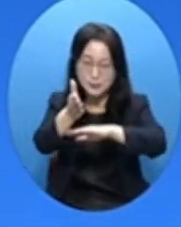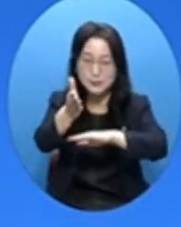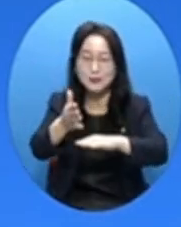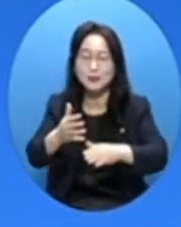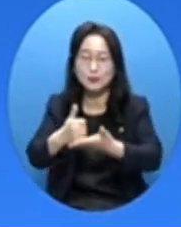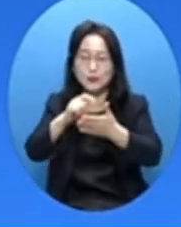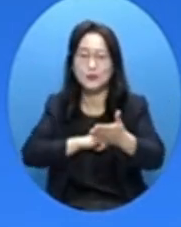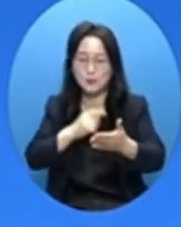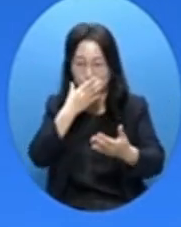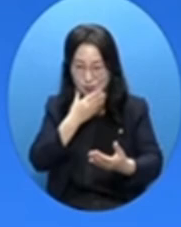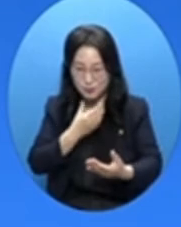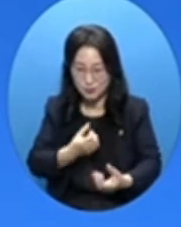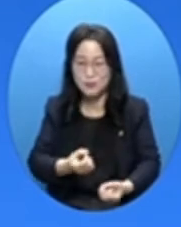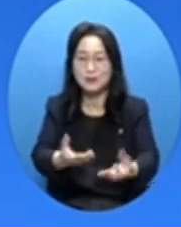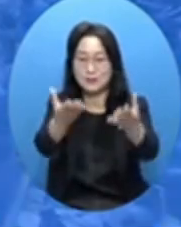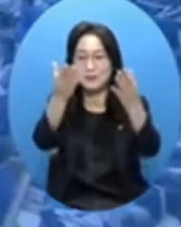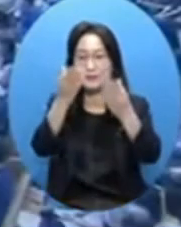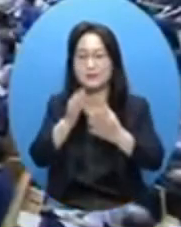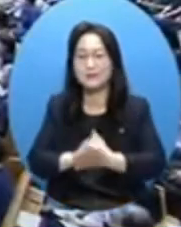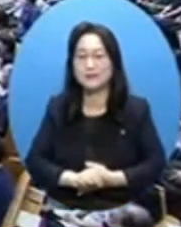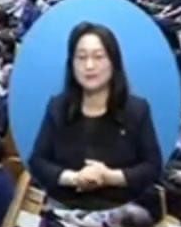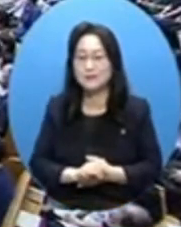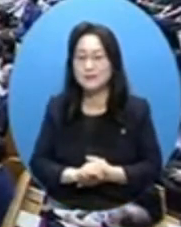주님의 이름으로 축원합니다